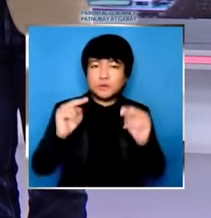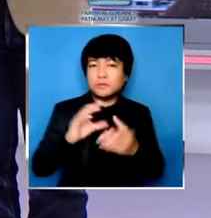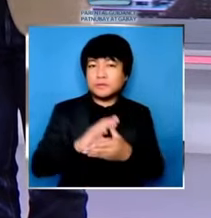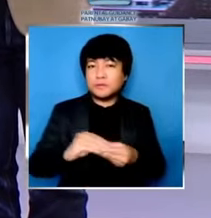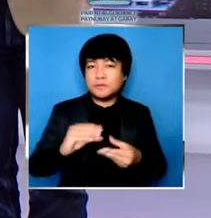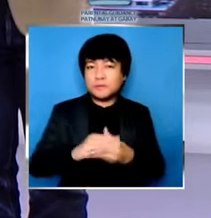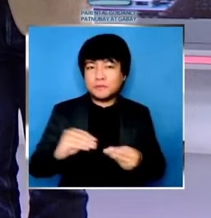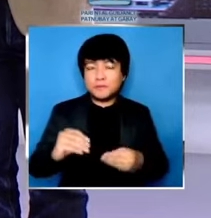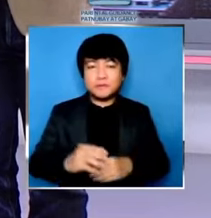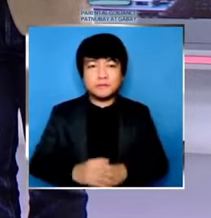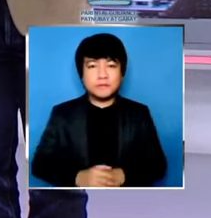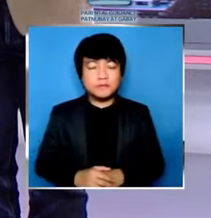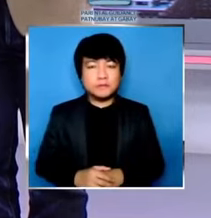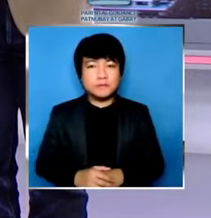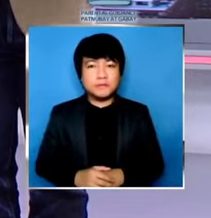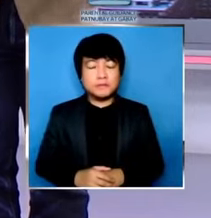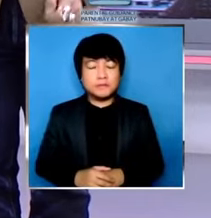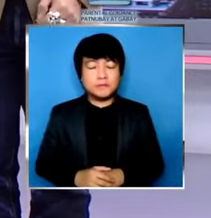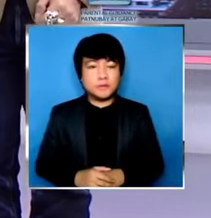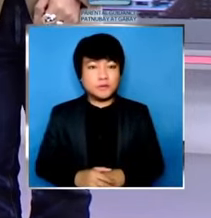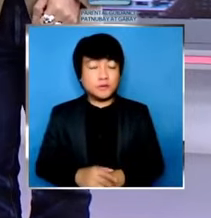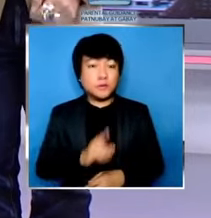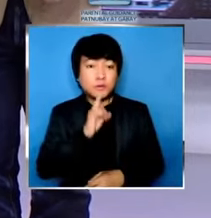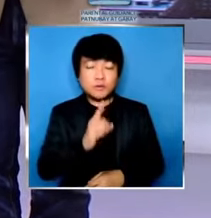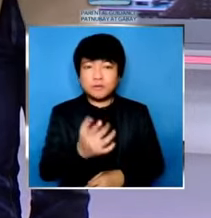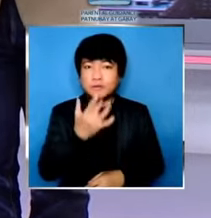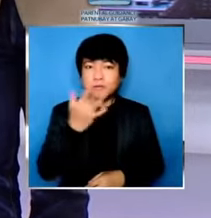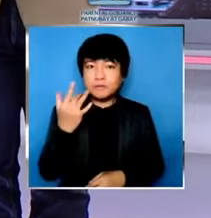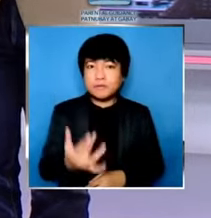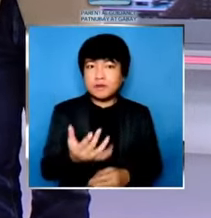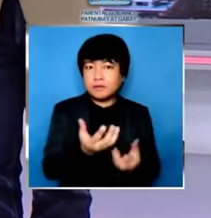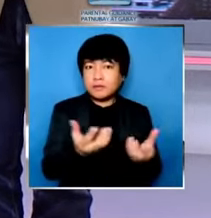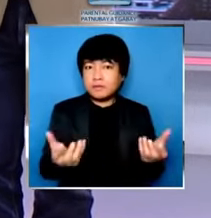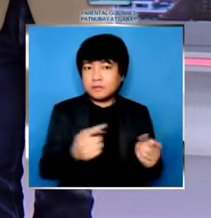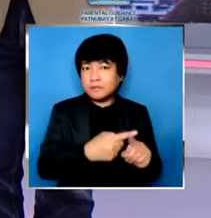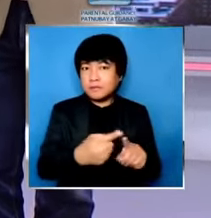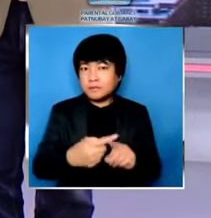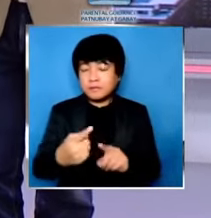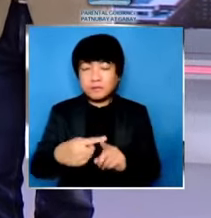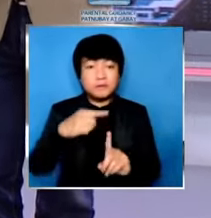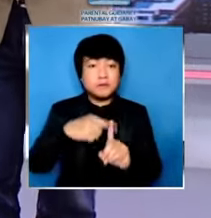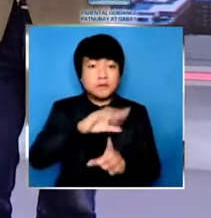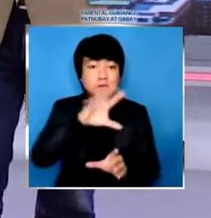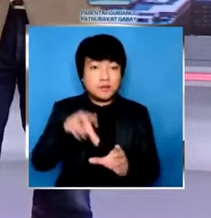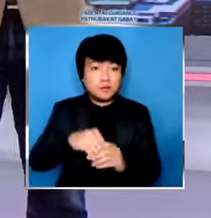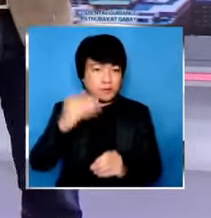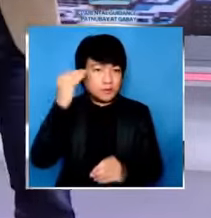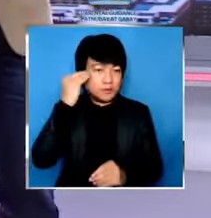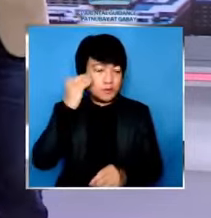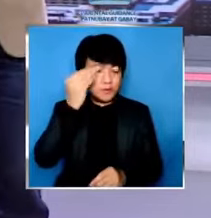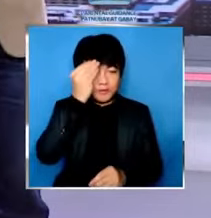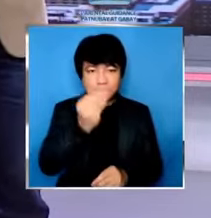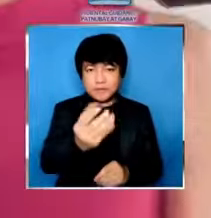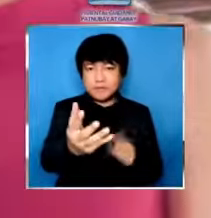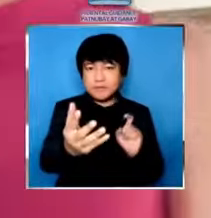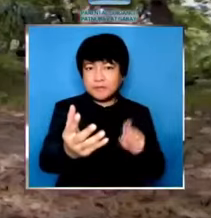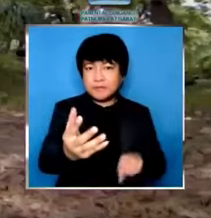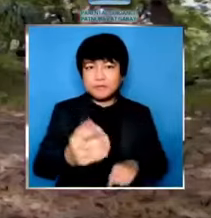Kami ang appetizer nyo sa masarap na hapunan dahil malirandam din ang mga kaalaman dito sa Dapat Alam Mo!